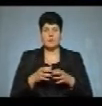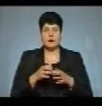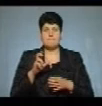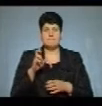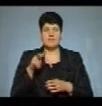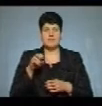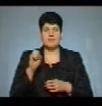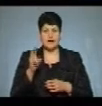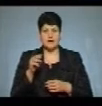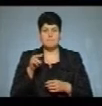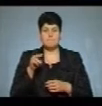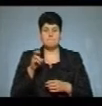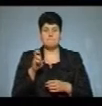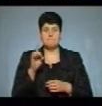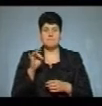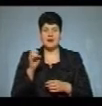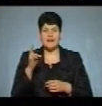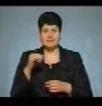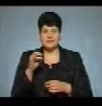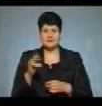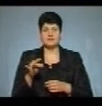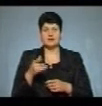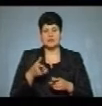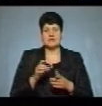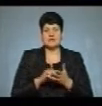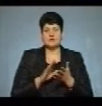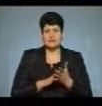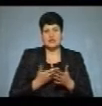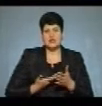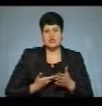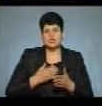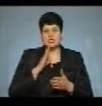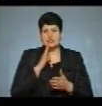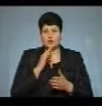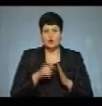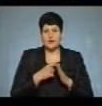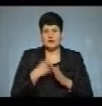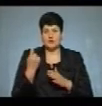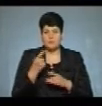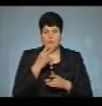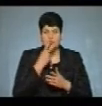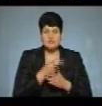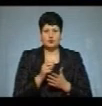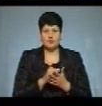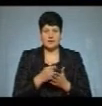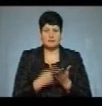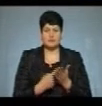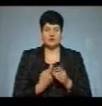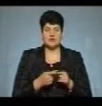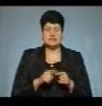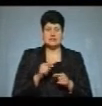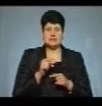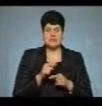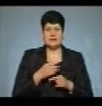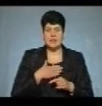Brand Service» та «Can Company», які зареєстровані на жительку Донецької області. Він показав документи, які це підтверджують. Наші